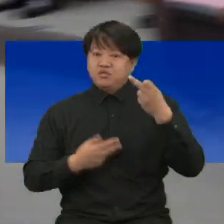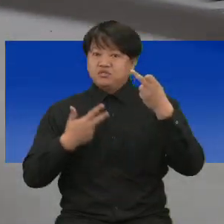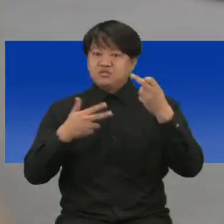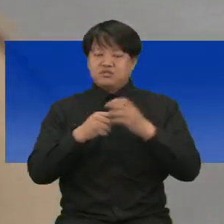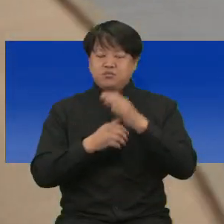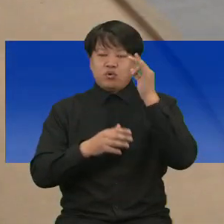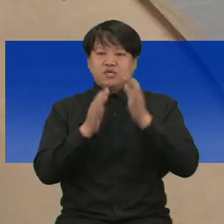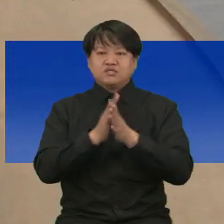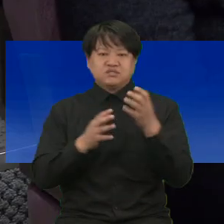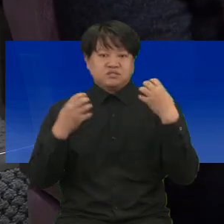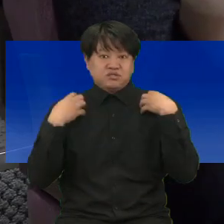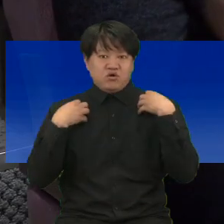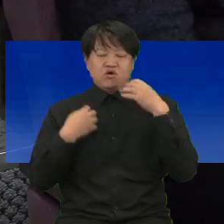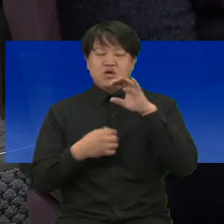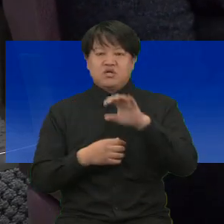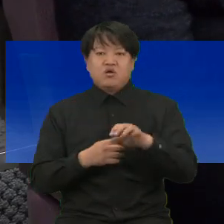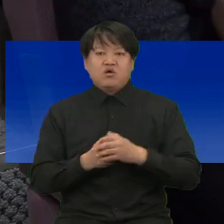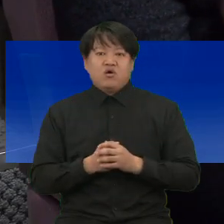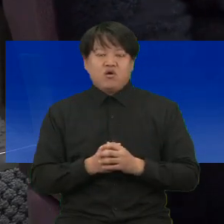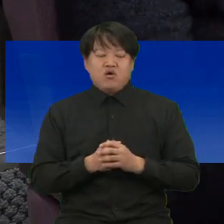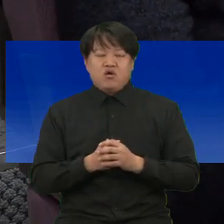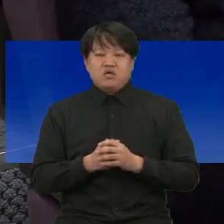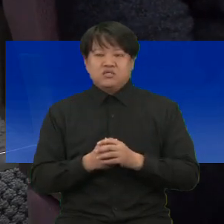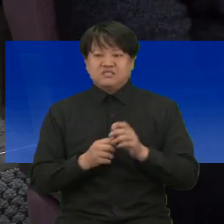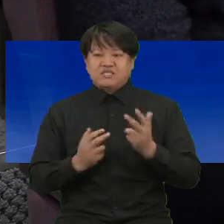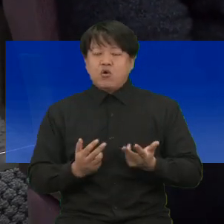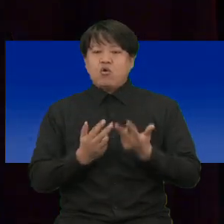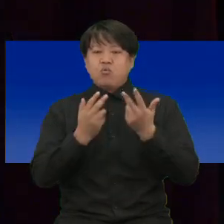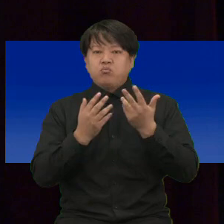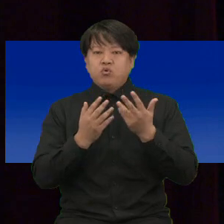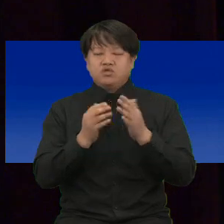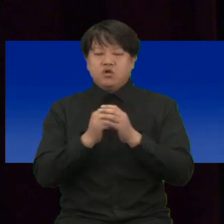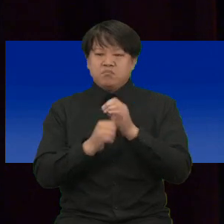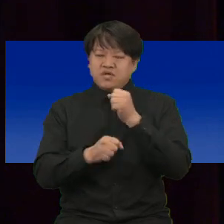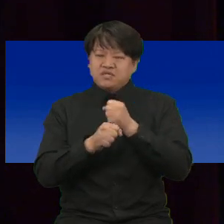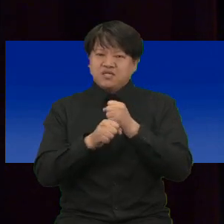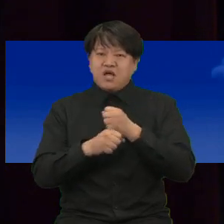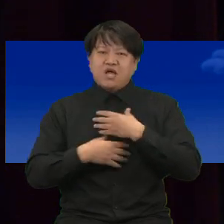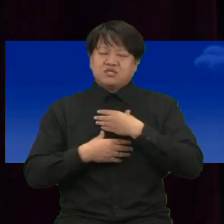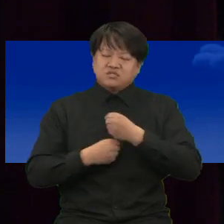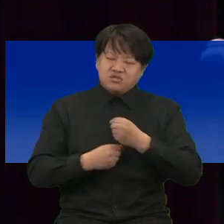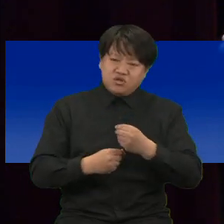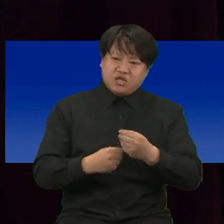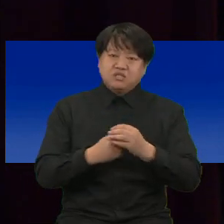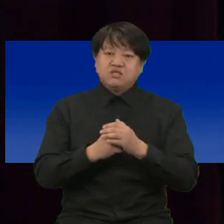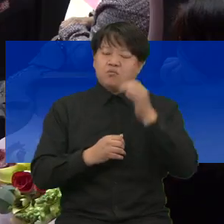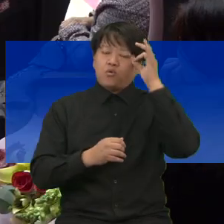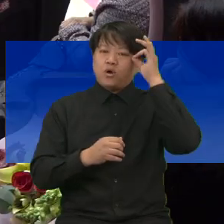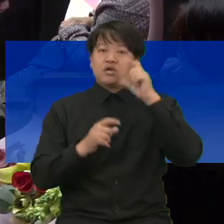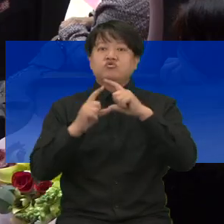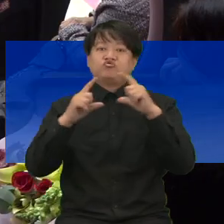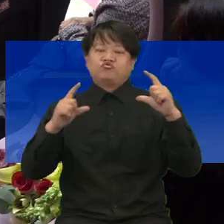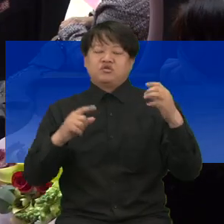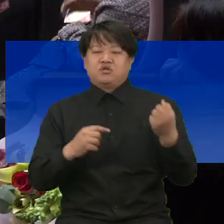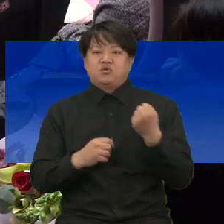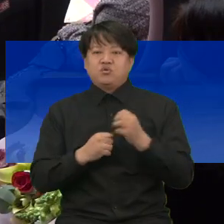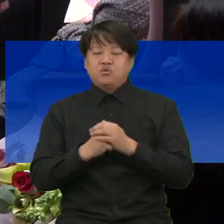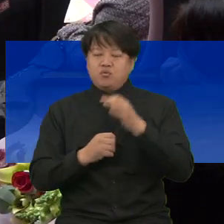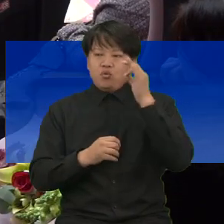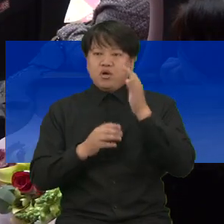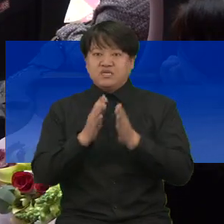12월 7일 포항시청 문화동 대잠홀에서 자원봉사로 만들어가는 안전하고 안녕한 포항이라는